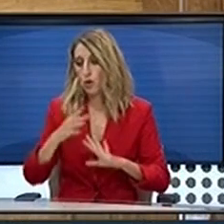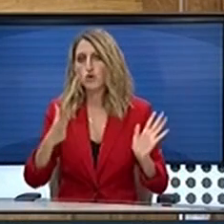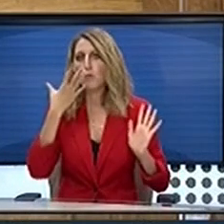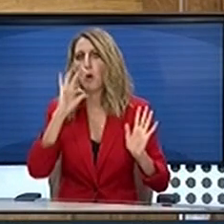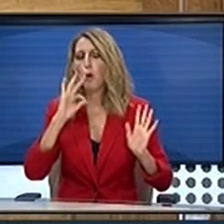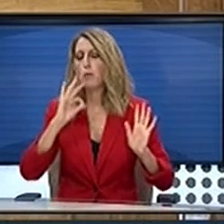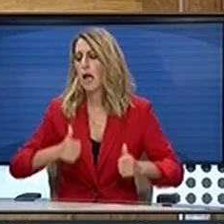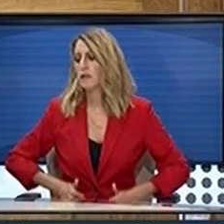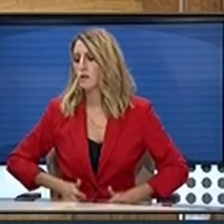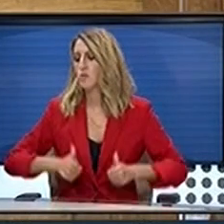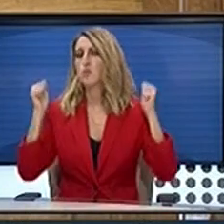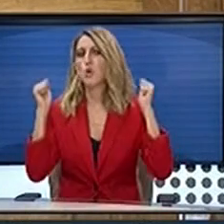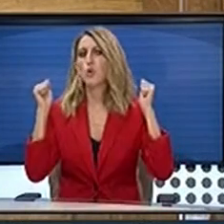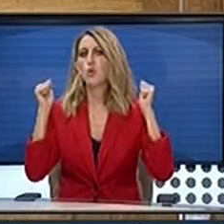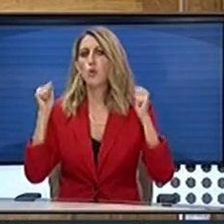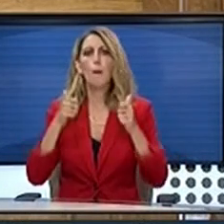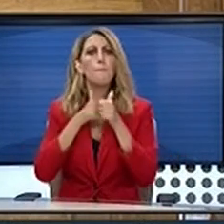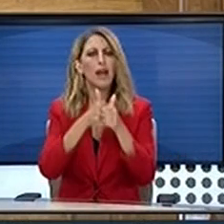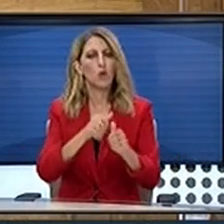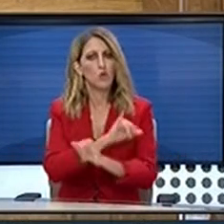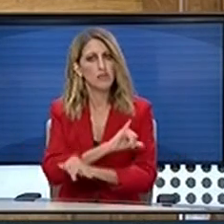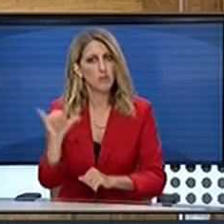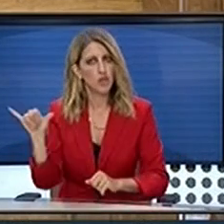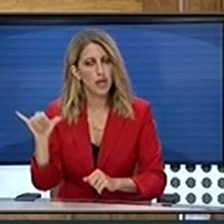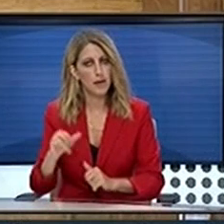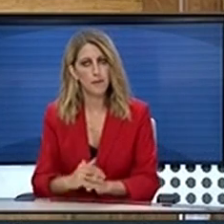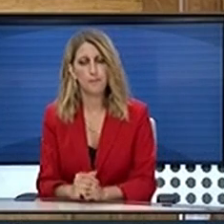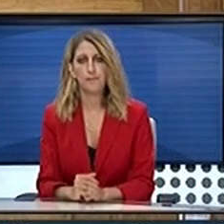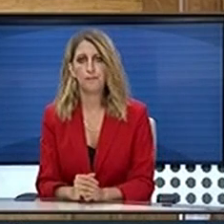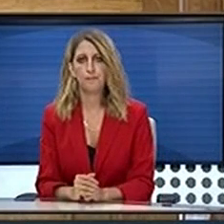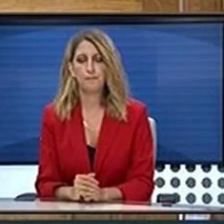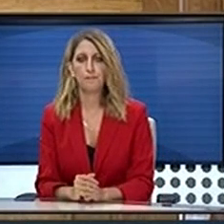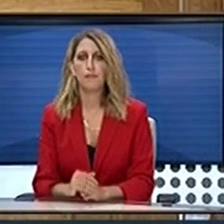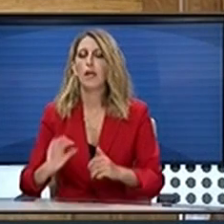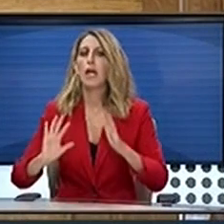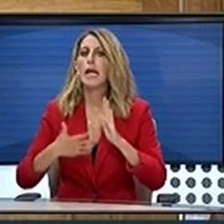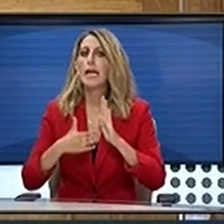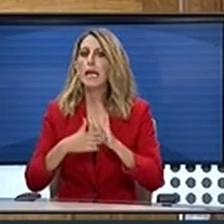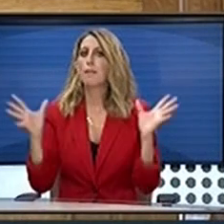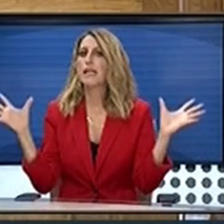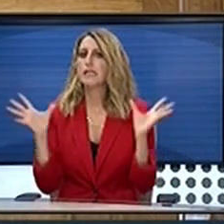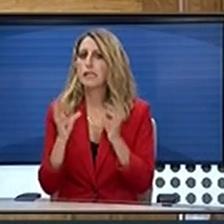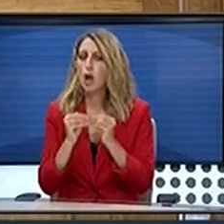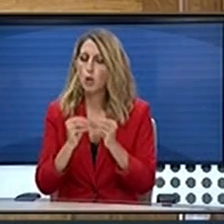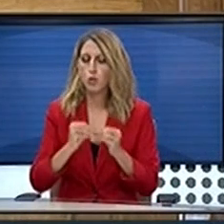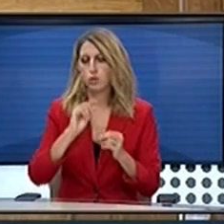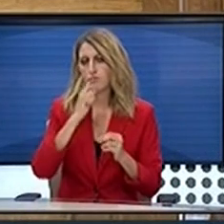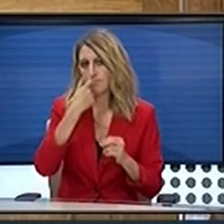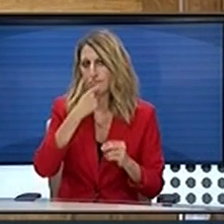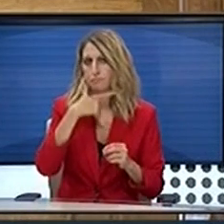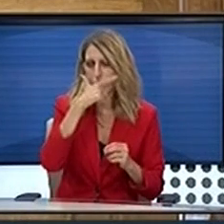επισυνδέσεων πραγματοποιούνται από την Εθνική Υπηρεσία Πληροφοριών. Οι υπόλοιπες πραγματοποιούνται από άλλες